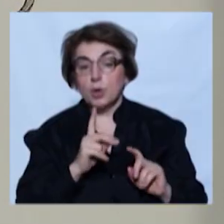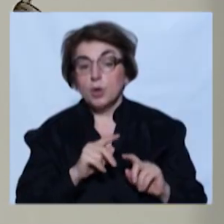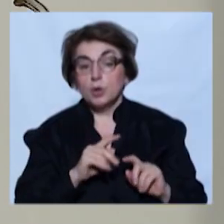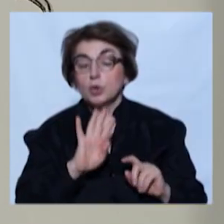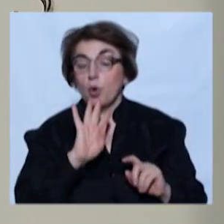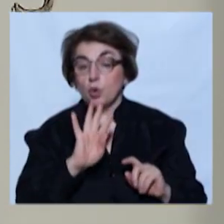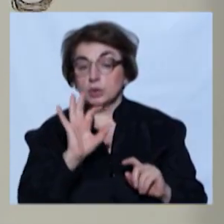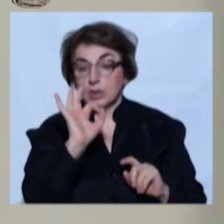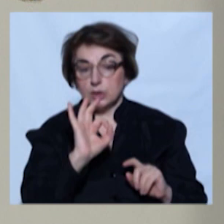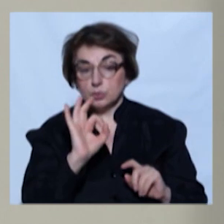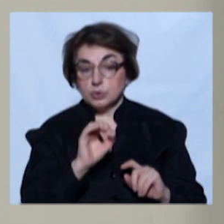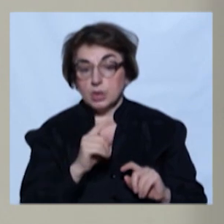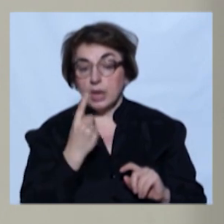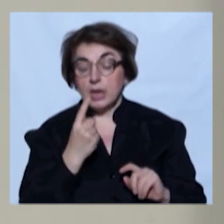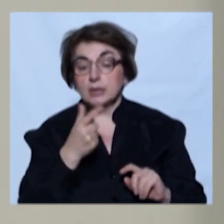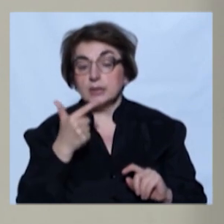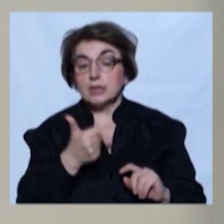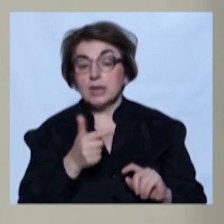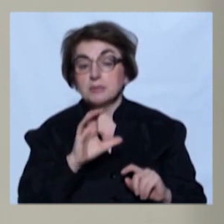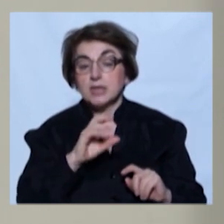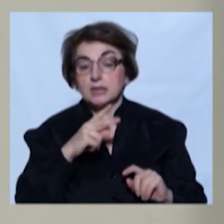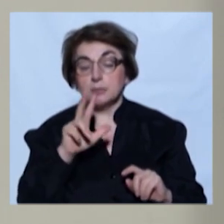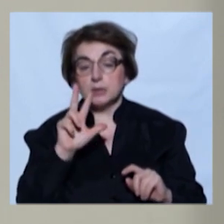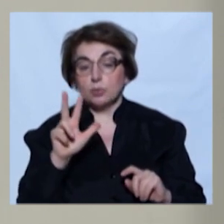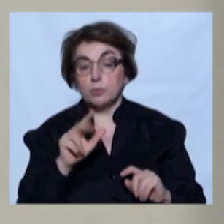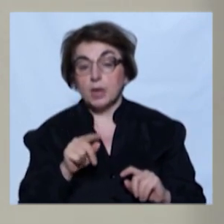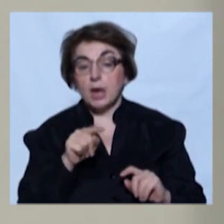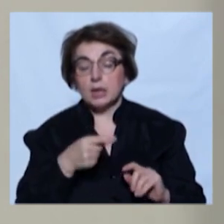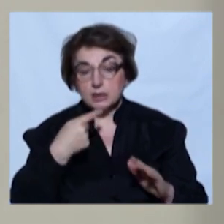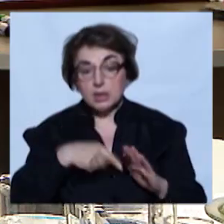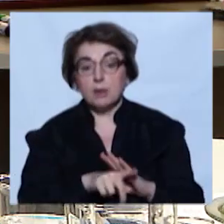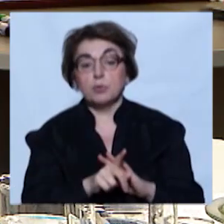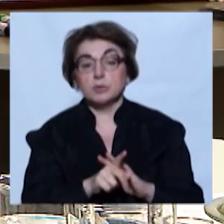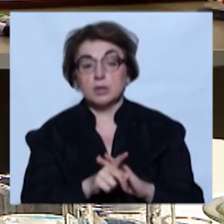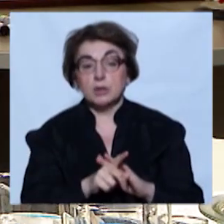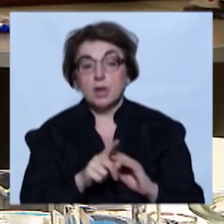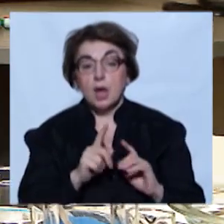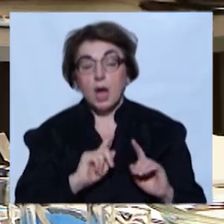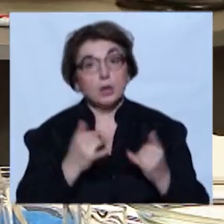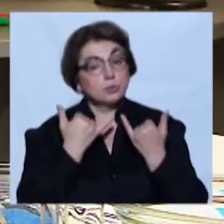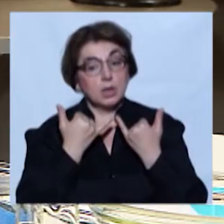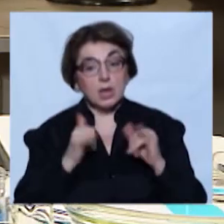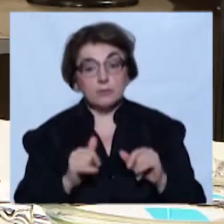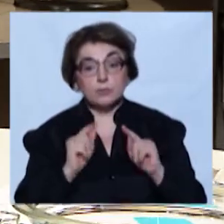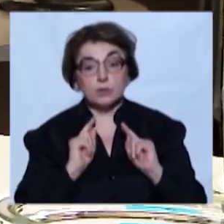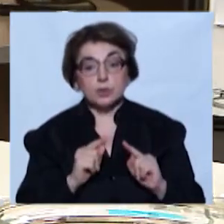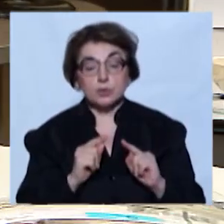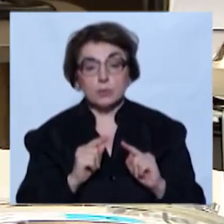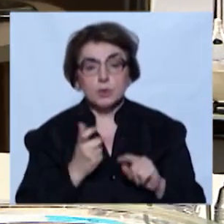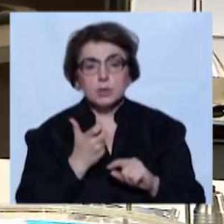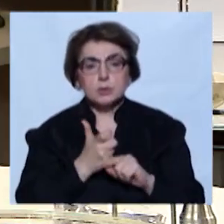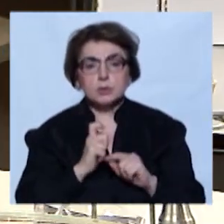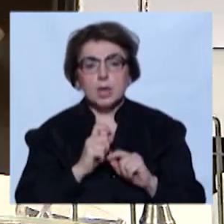4 გრადუს ცელსიუსზე 1 გრამ სანტიმეტრ კუბია. აქედან გამომდინარე, არც უნდა გაგვიკვირდეს, რომ